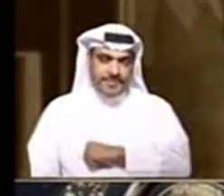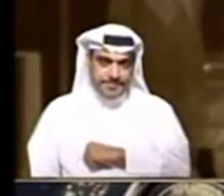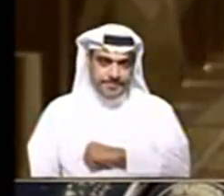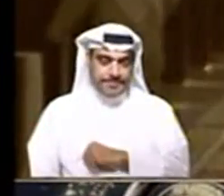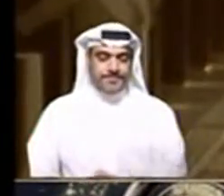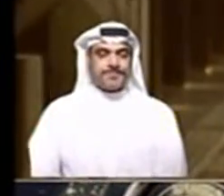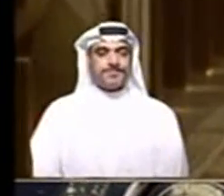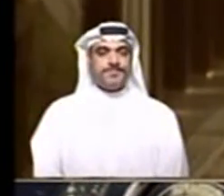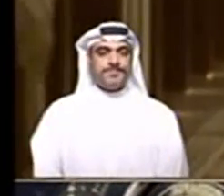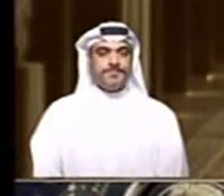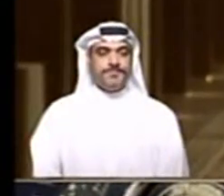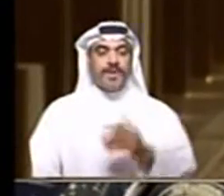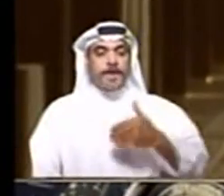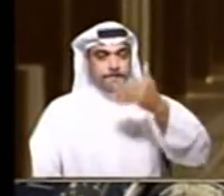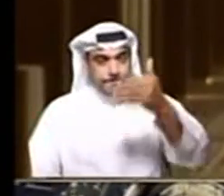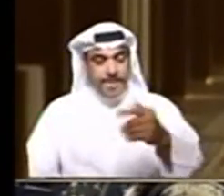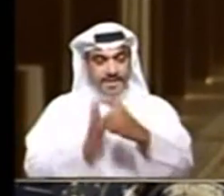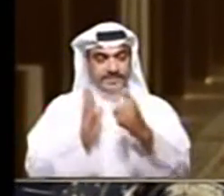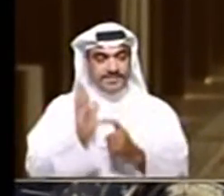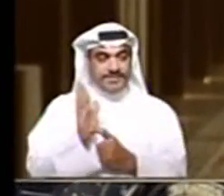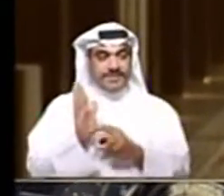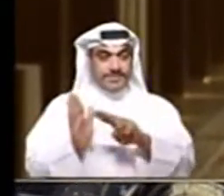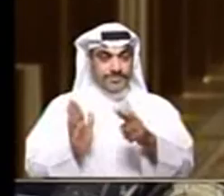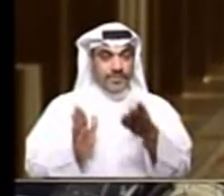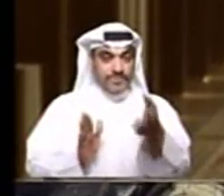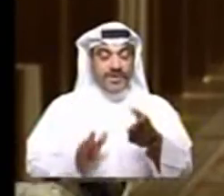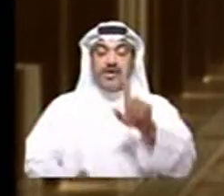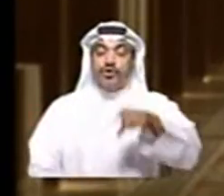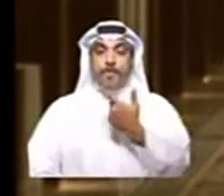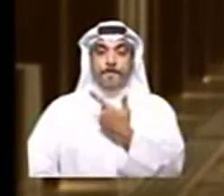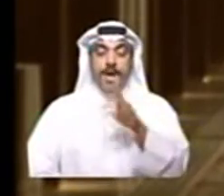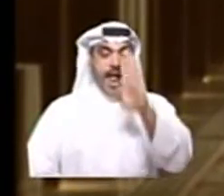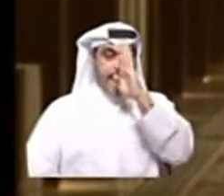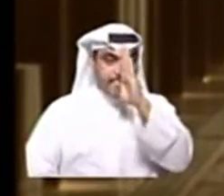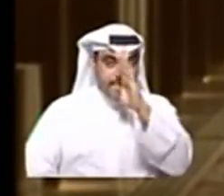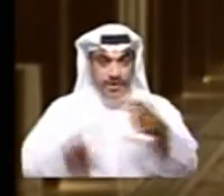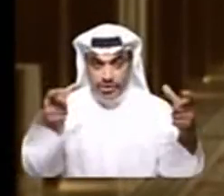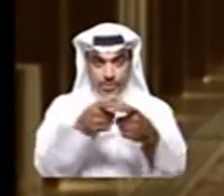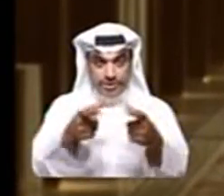بعد الجلسة. بعد جلسة القوانين في يوم الأثنين سنعقد اجتماع